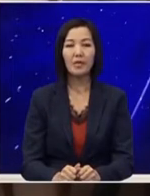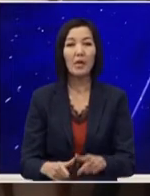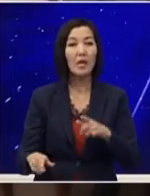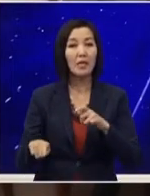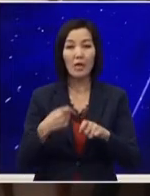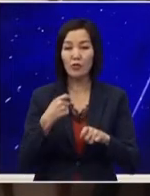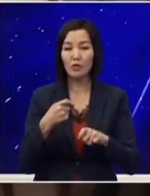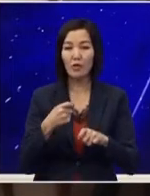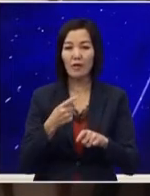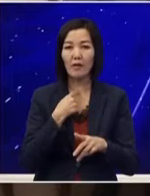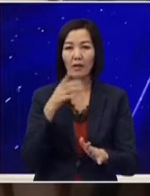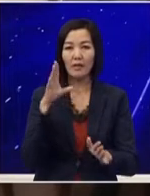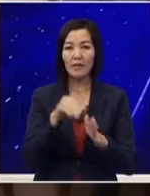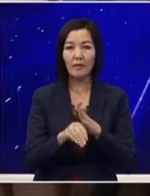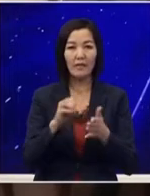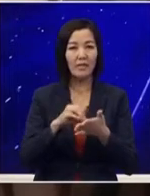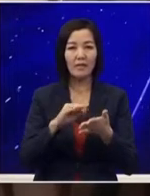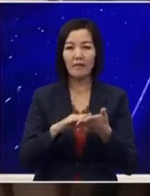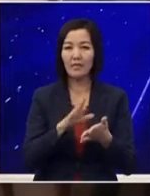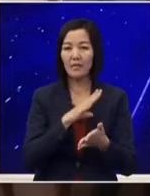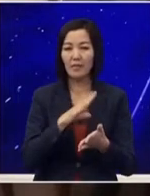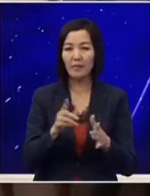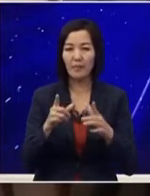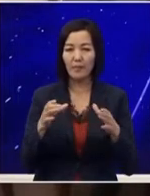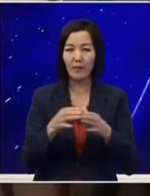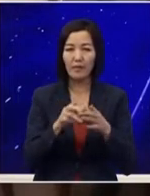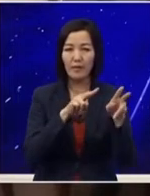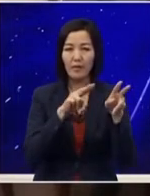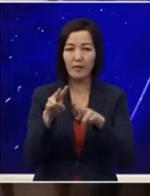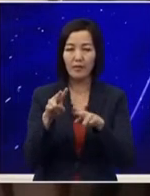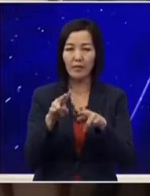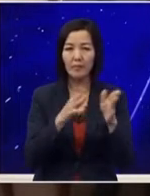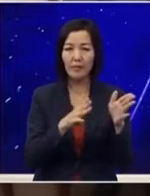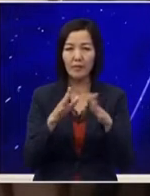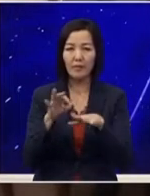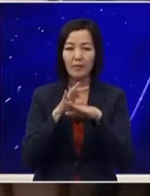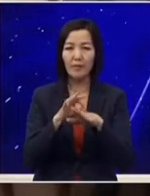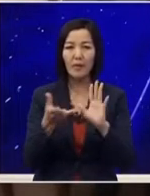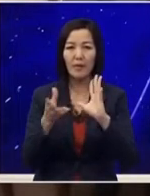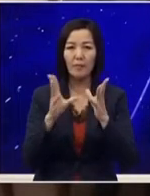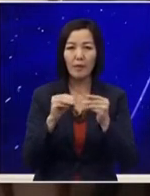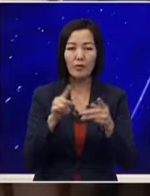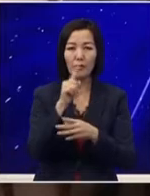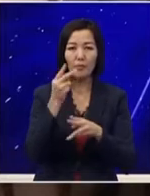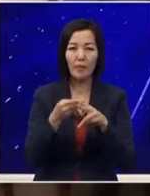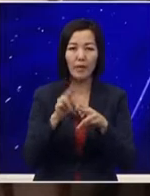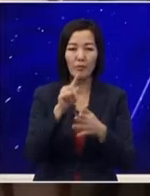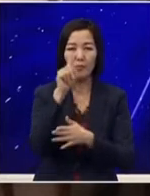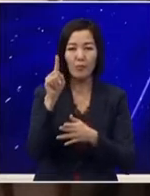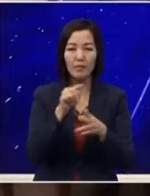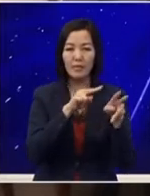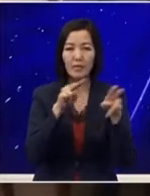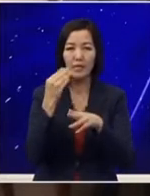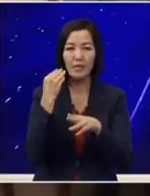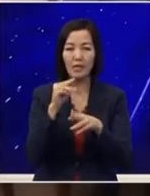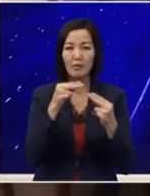Нарушений за время голосования зафиксировано не было. Комиссия по партийному контролю ведется систематический мониторинг по этому вопросу. Мы также следим за качеством